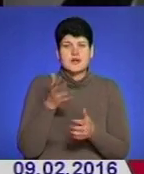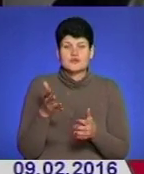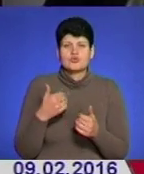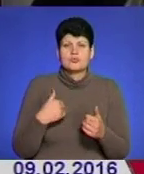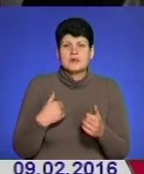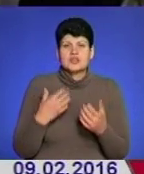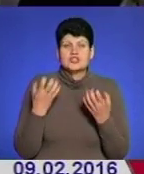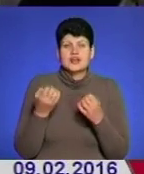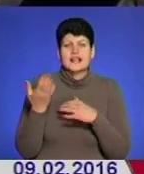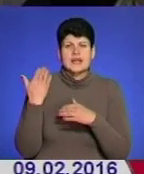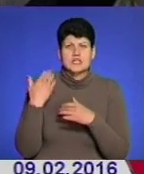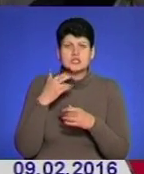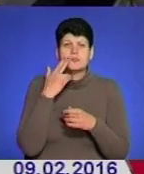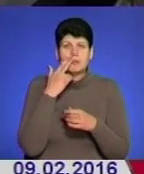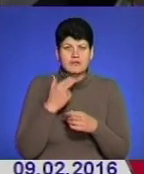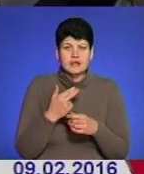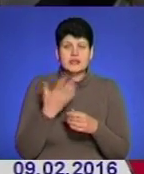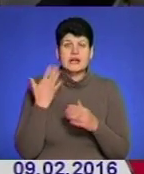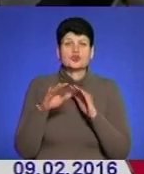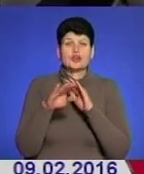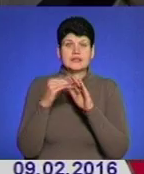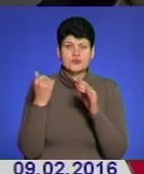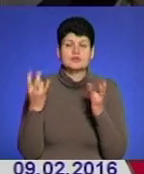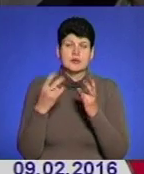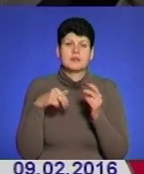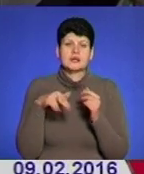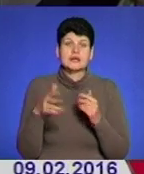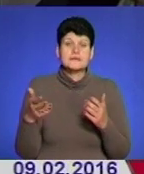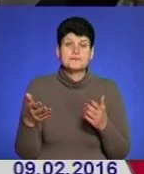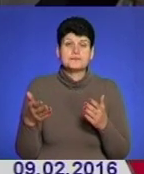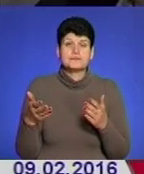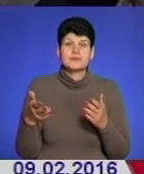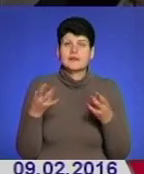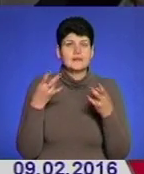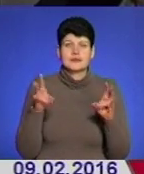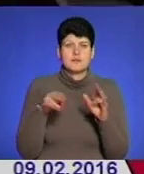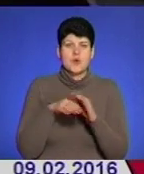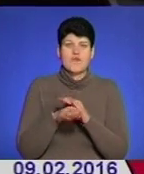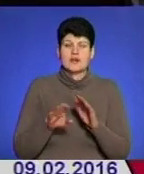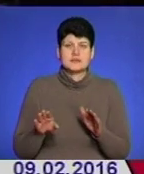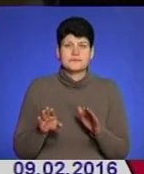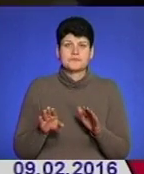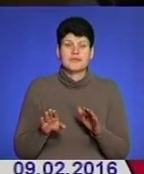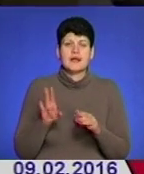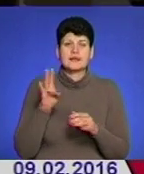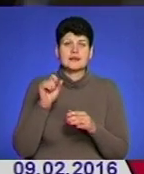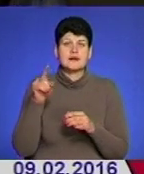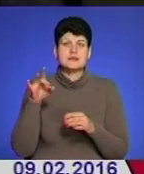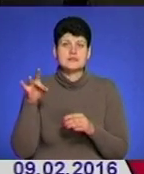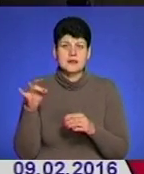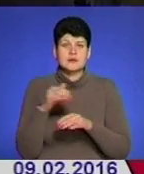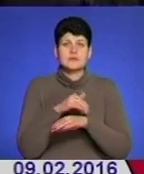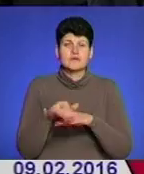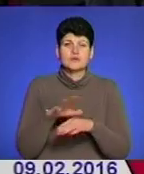якщо раніше привикли, якщо кличуть, значить треба йти. Значить, не треба ховатися. Назару на передовій довелося